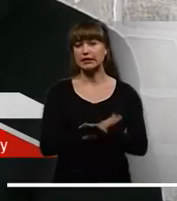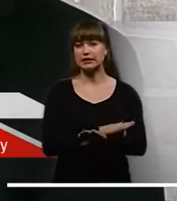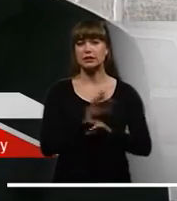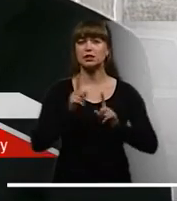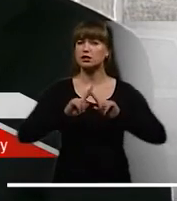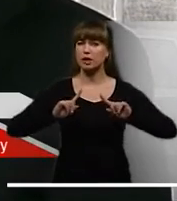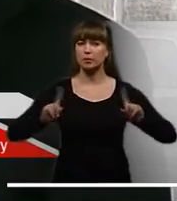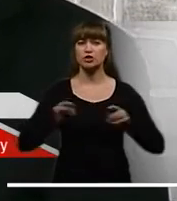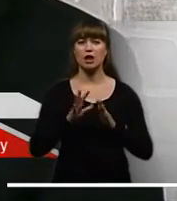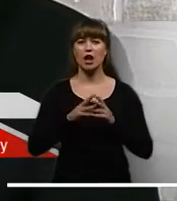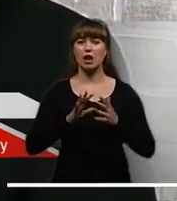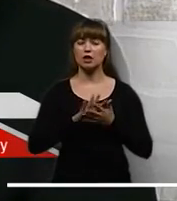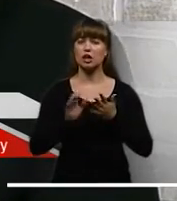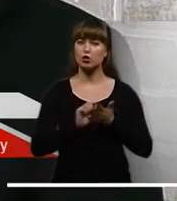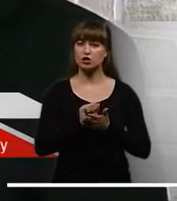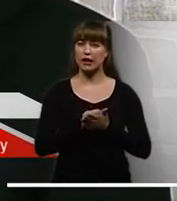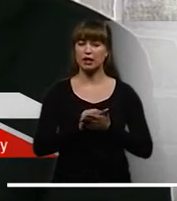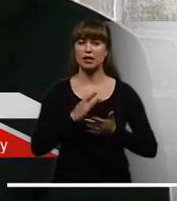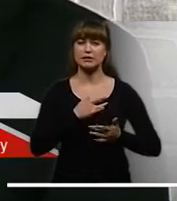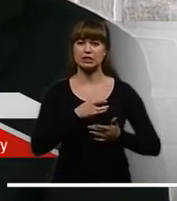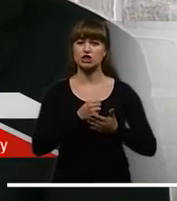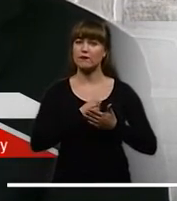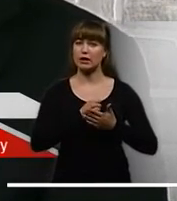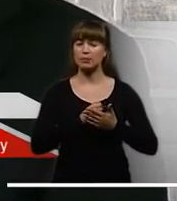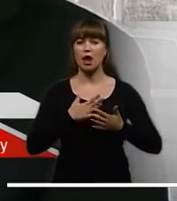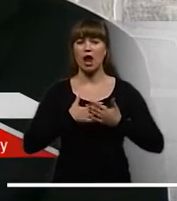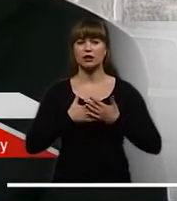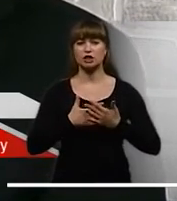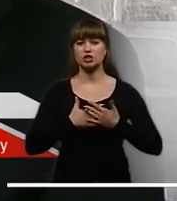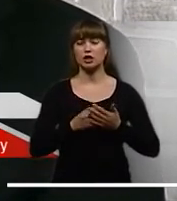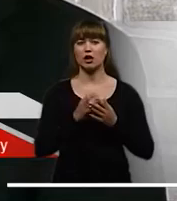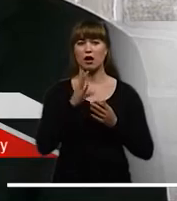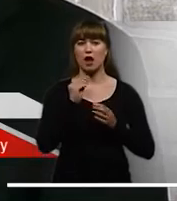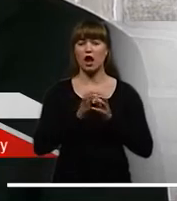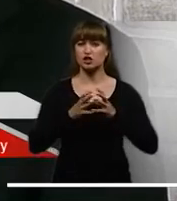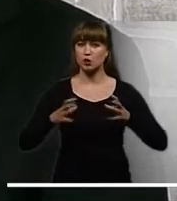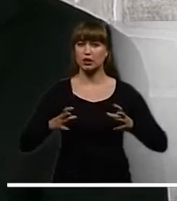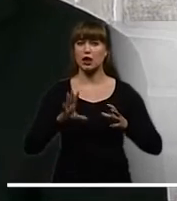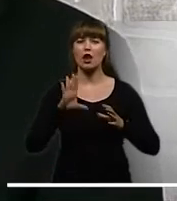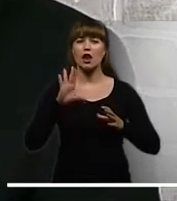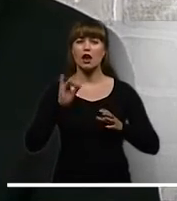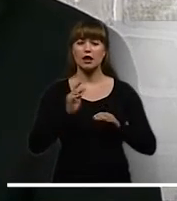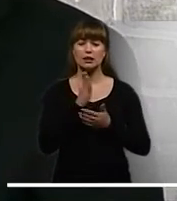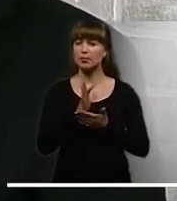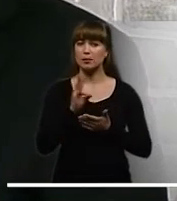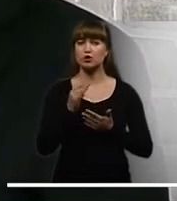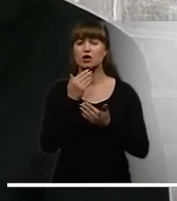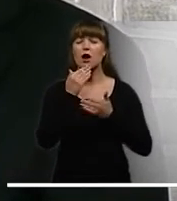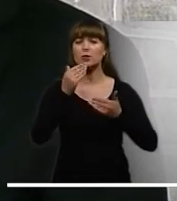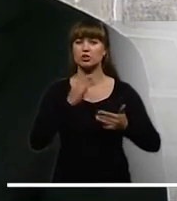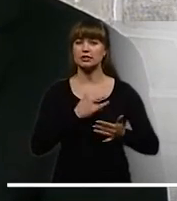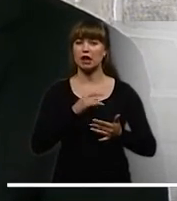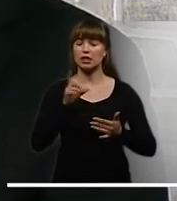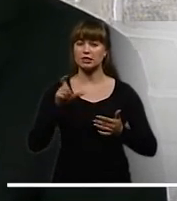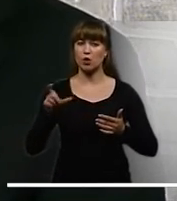или необычные, нарушение сердечного ритма, одышка, отеки. Но мне бы хотелось сказать, что, может быть, не напрямую нужно обращаться к кардиологу,